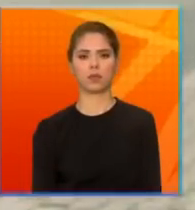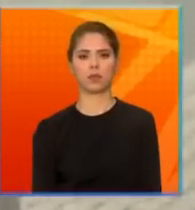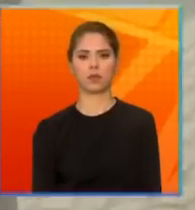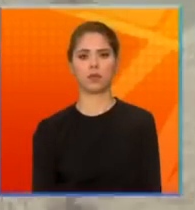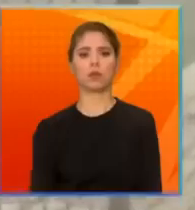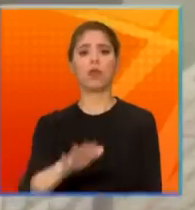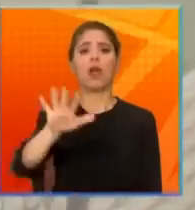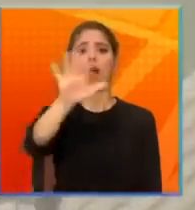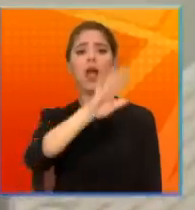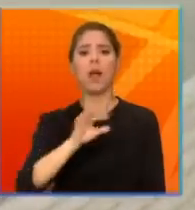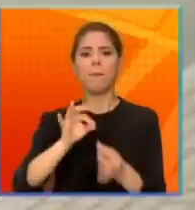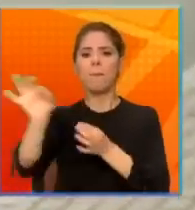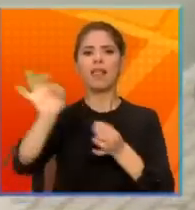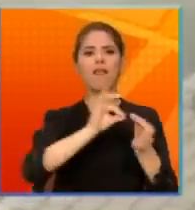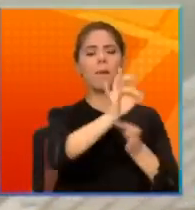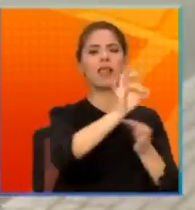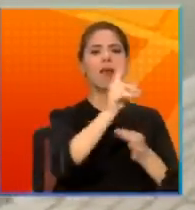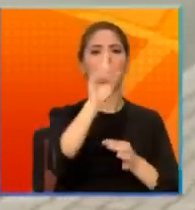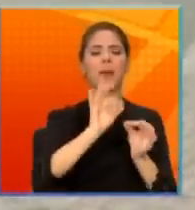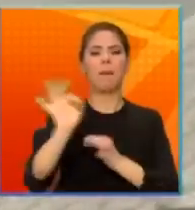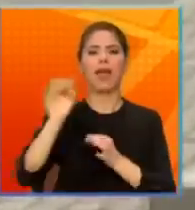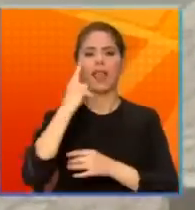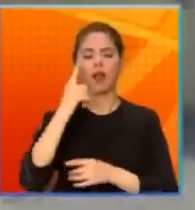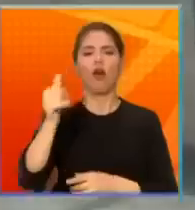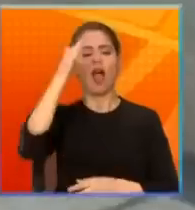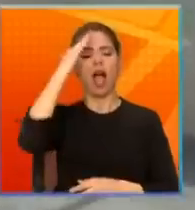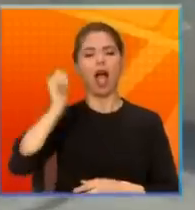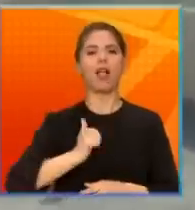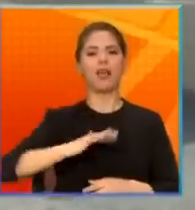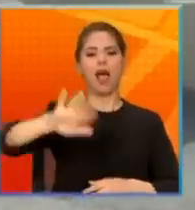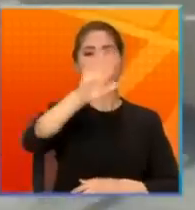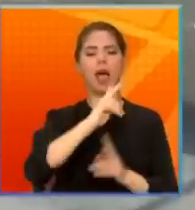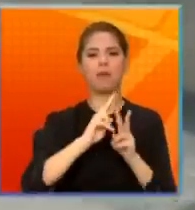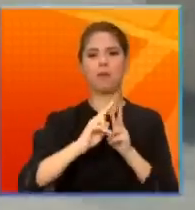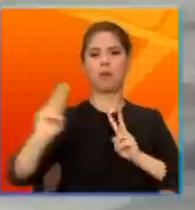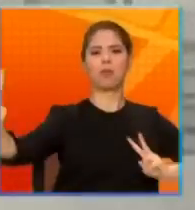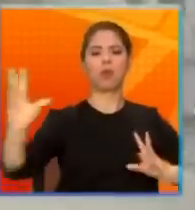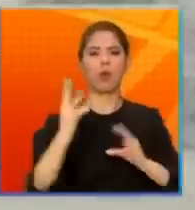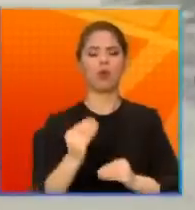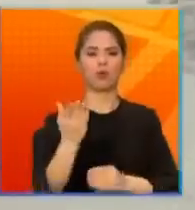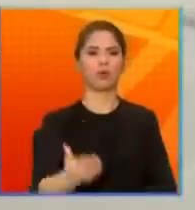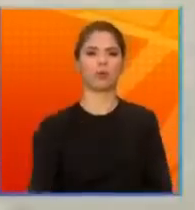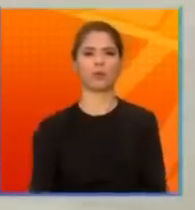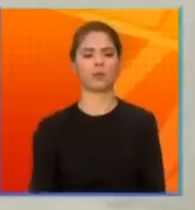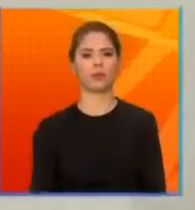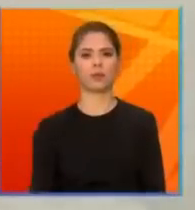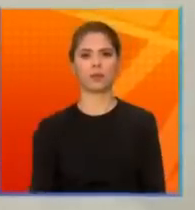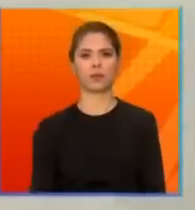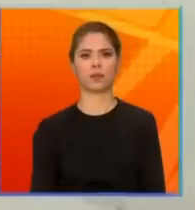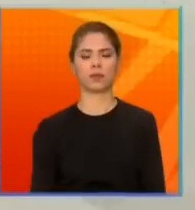almışlar. Aralarındaki mesafeyi koruyan askerler birlik kapılarında metrelerce kuyruk oluşturdu.